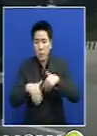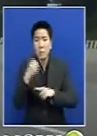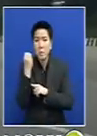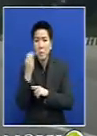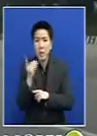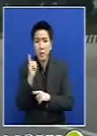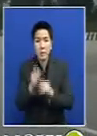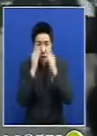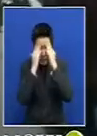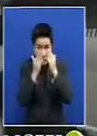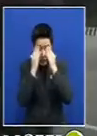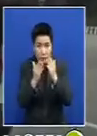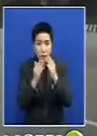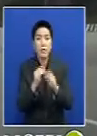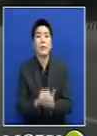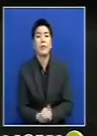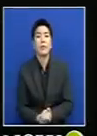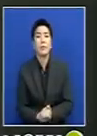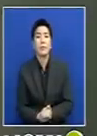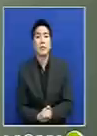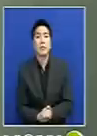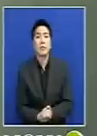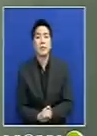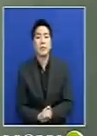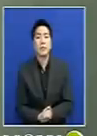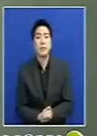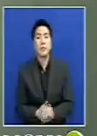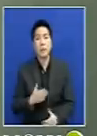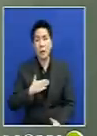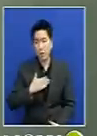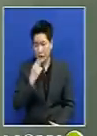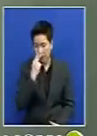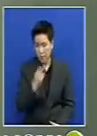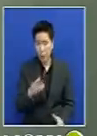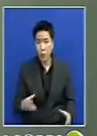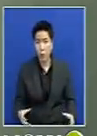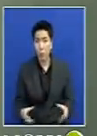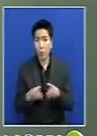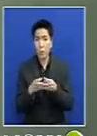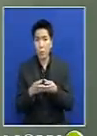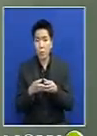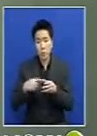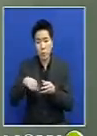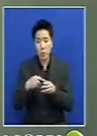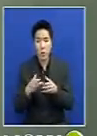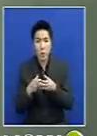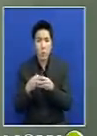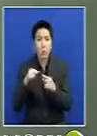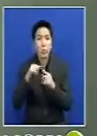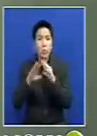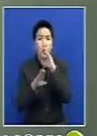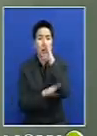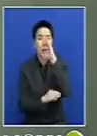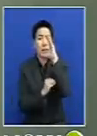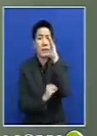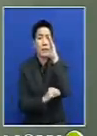ใหญ่เป็นมุสลิมด้วยก็ตาม เราจะเห็นได้ว่ากลุ่มที่เคลื่อนไหวในจังหวัดชายแดนภา